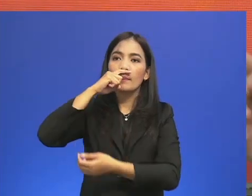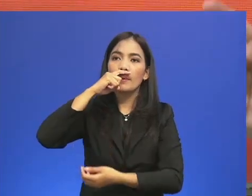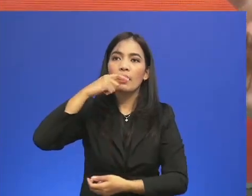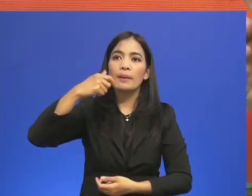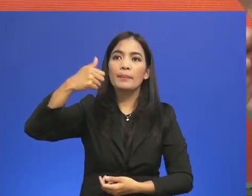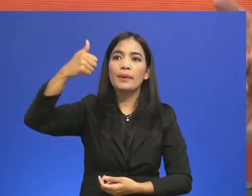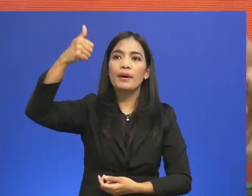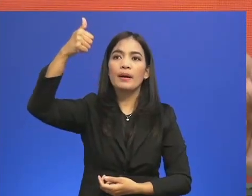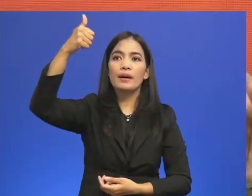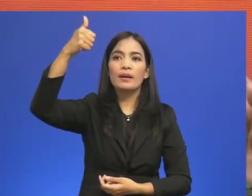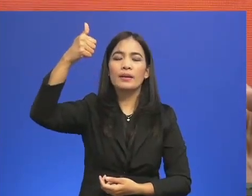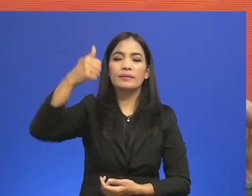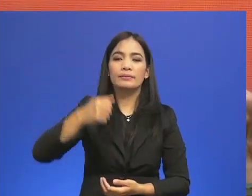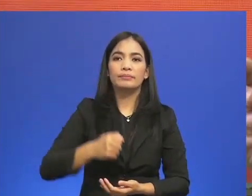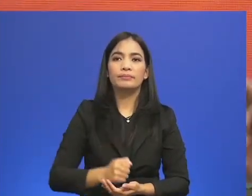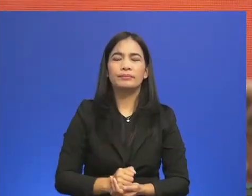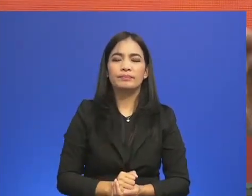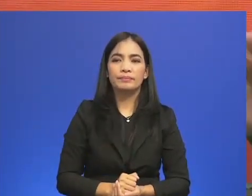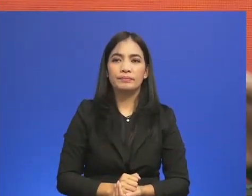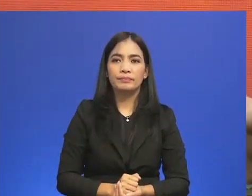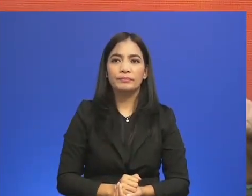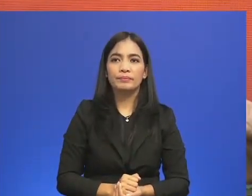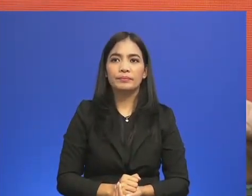keagungan Bapa.